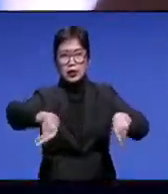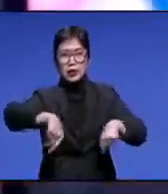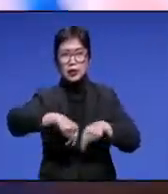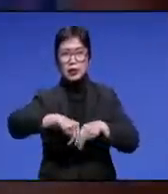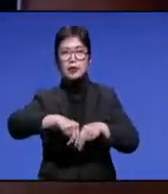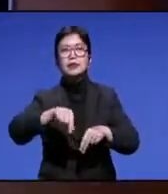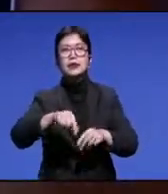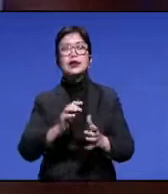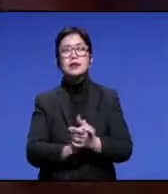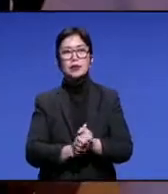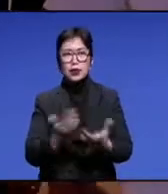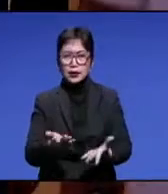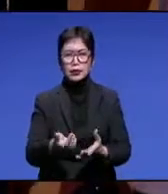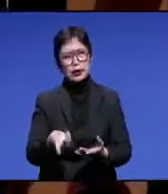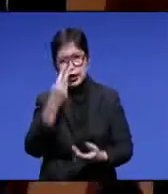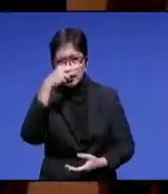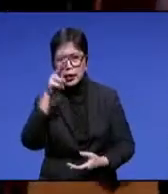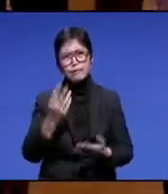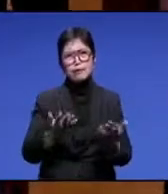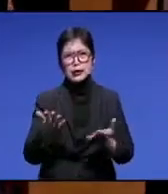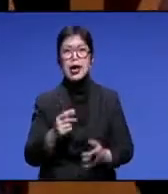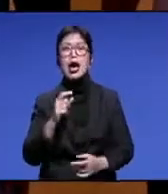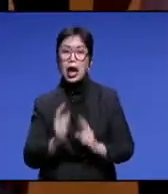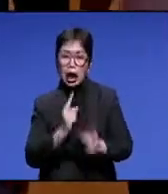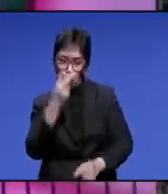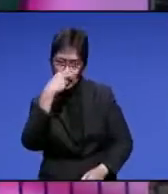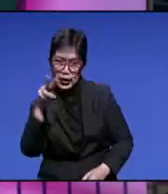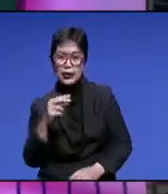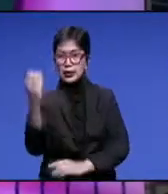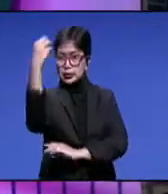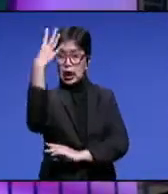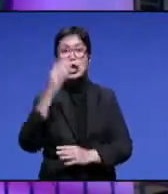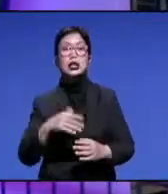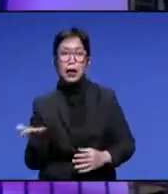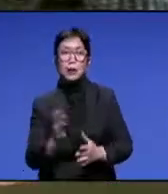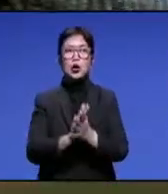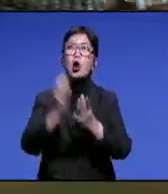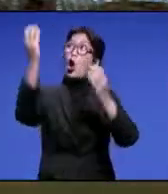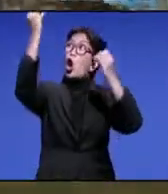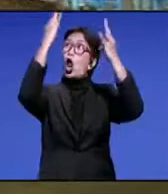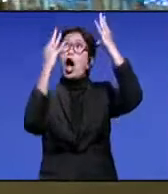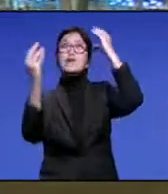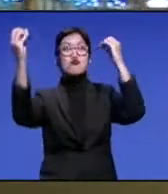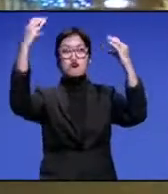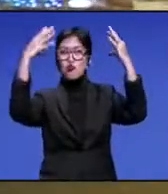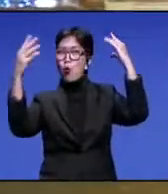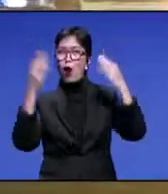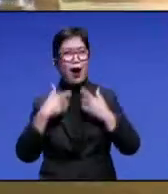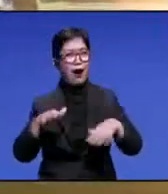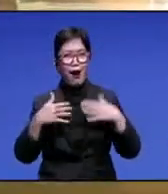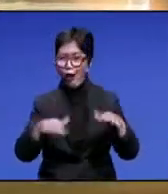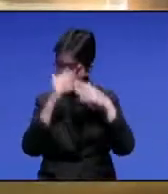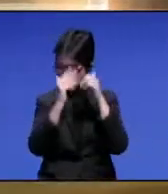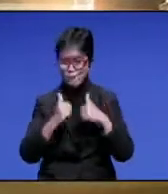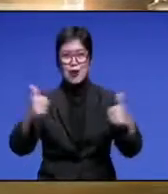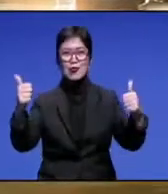Memang JPO ini terlihat biasa bila dilihat siang hari. Namun dengan hiasan lampu dan gemerlap gedung besar yang berbaris, menjadikan suasana yang berbeda